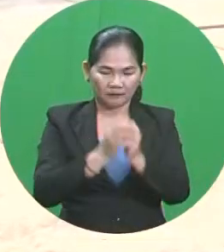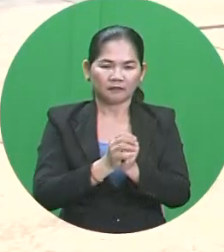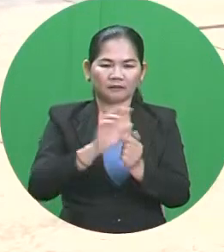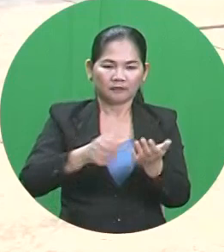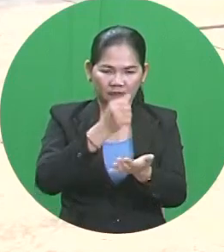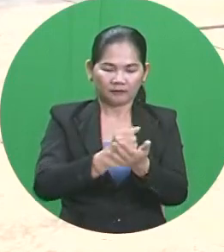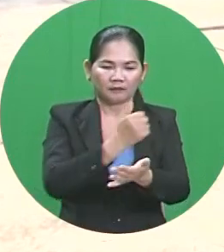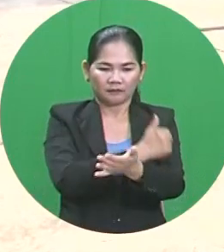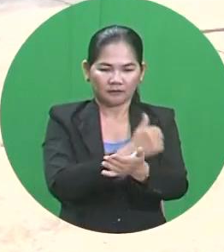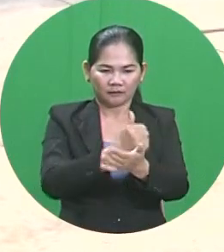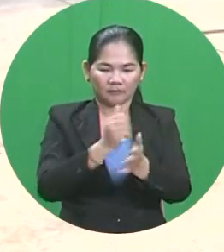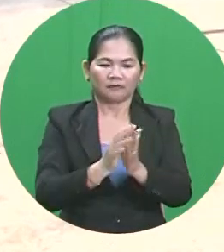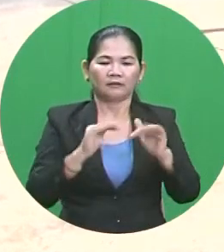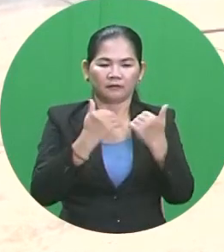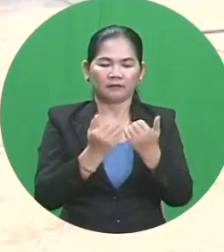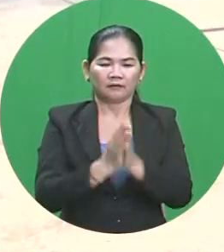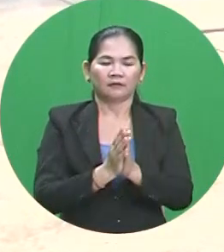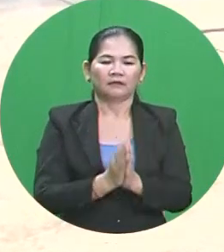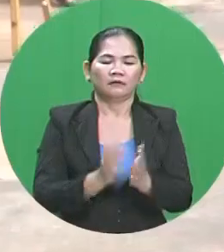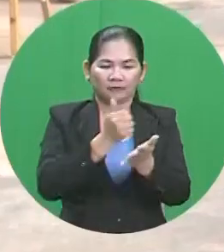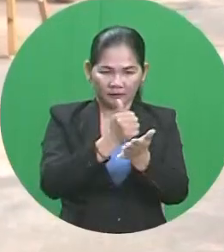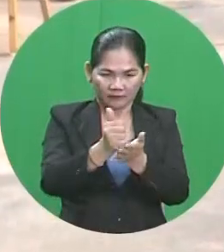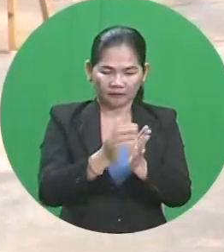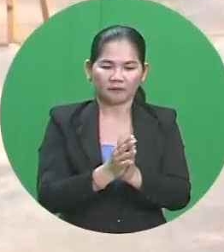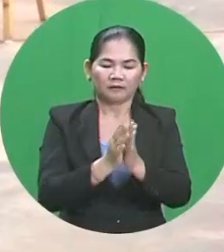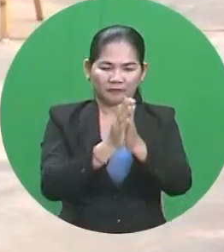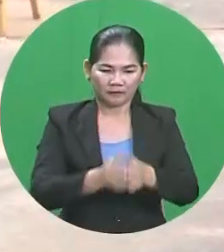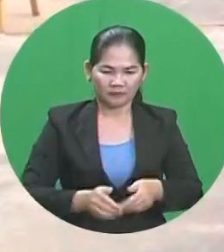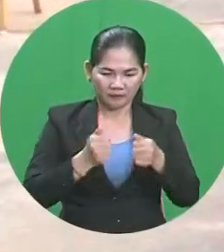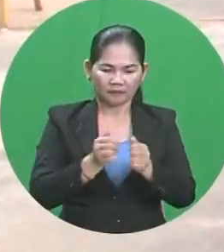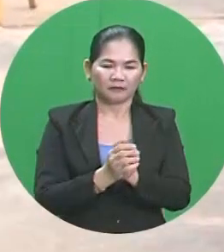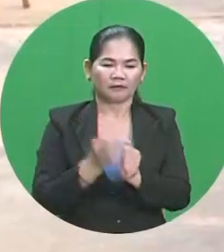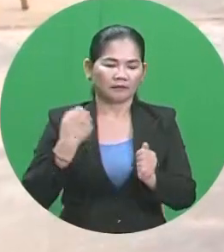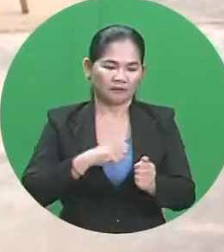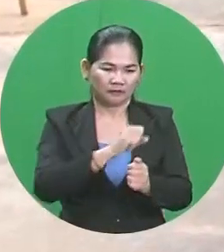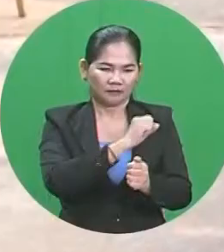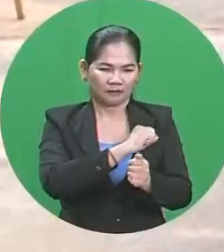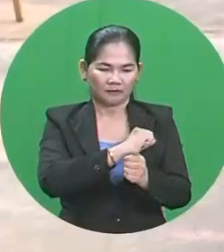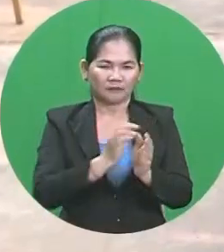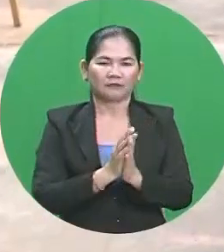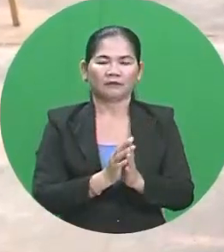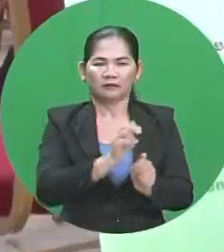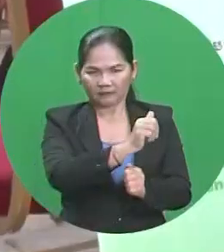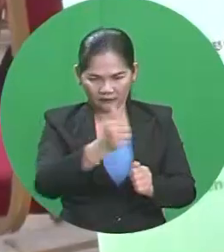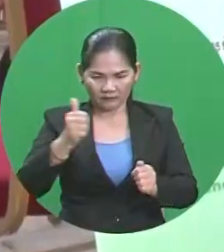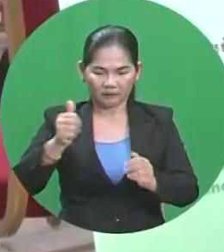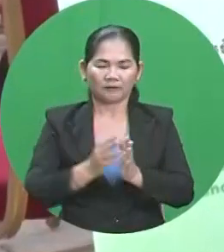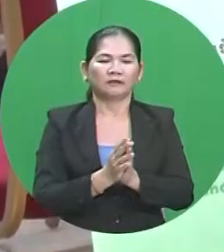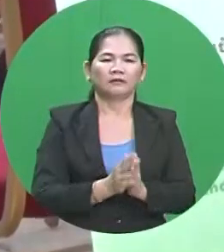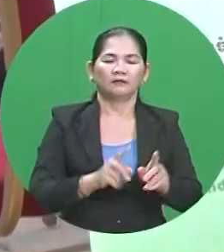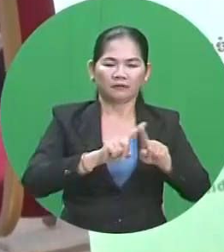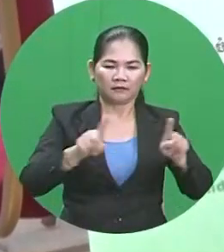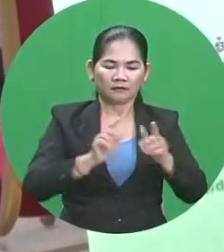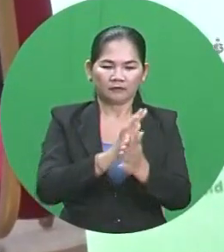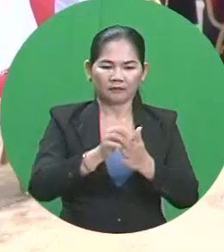ងទូតនីតិឋានៈនៅក្នុងស្ថាប័ននីតិបញ្ញត្តិមានប្រសិទ្ធិរដ្ឋសភានិងស្ថាប័ននីតិប្រតិបត្តិក្នុង